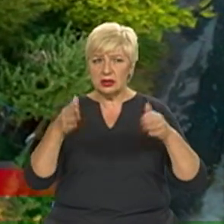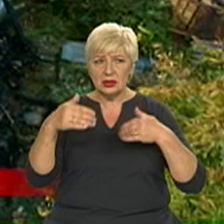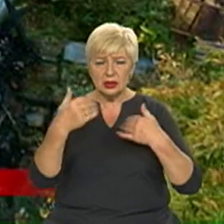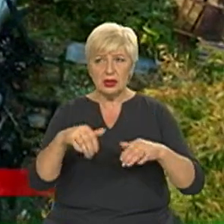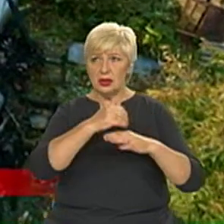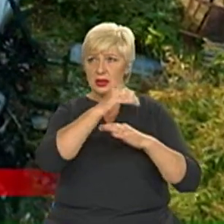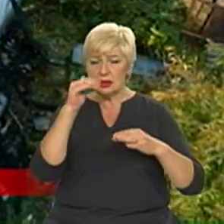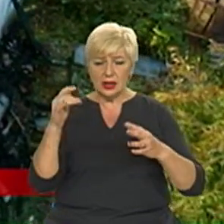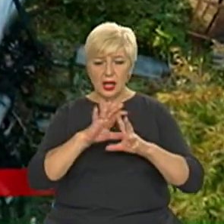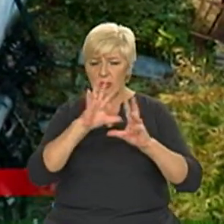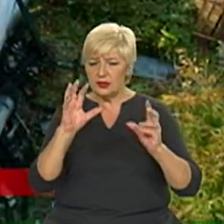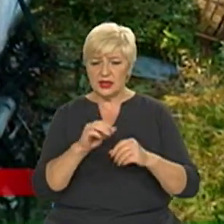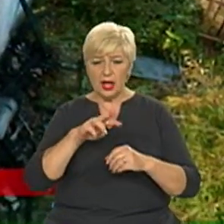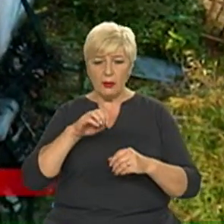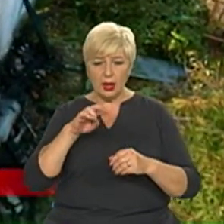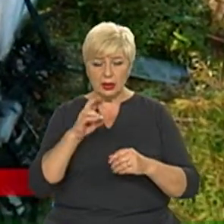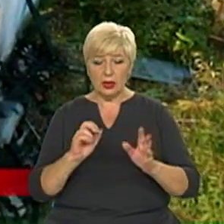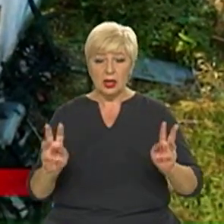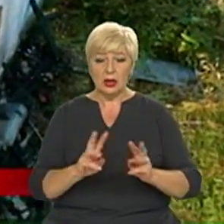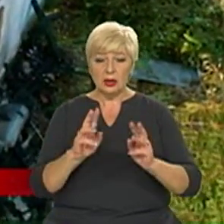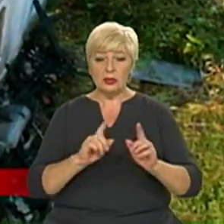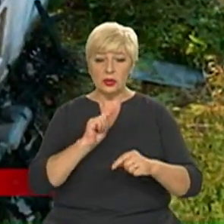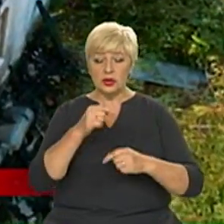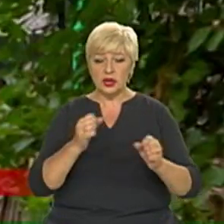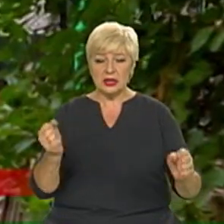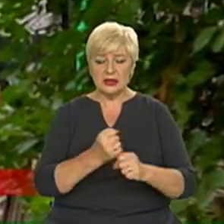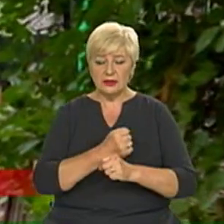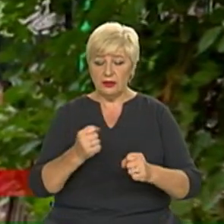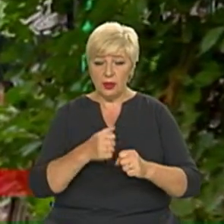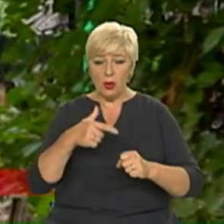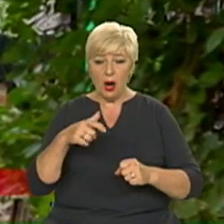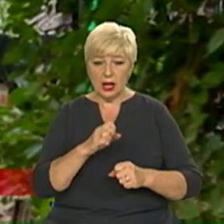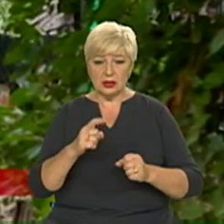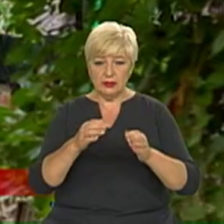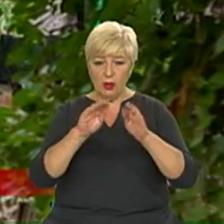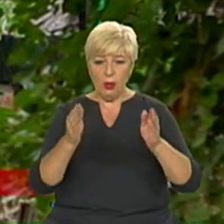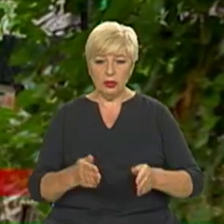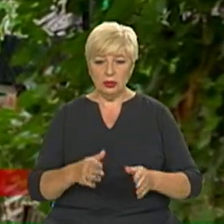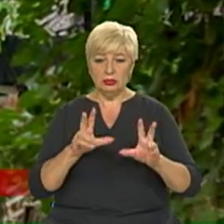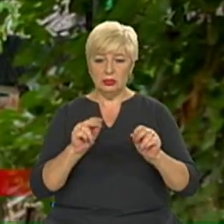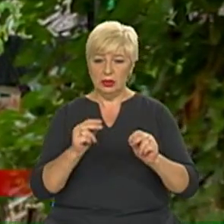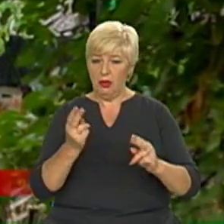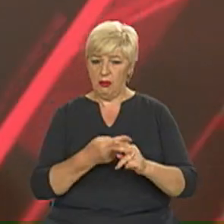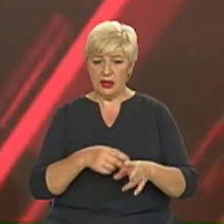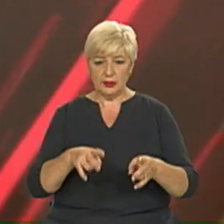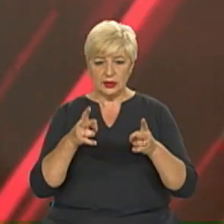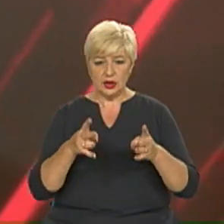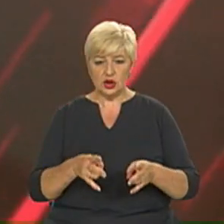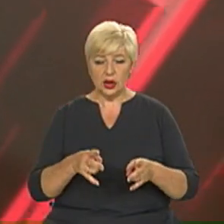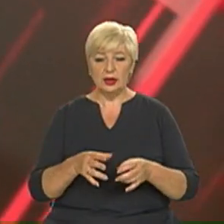майно. За попередньою інформацією, зайнялось через вибух газового балона. Минулось без постраждалих.